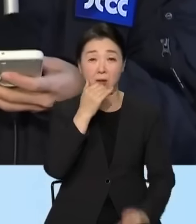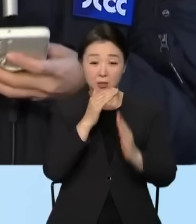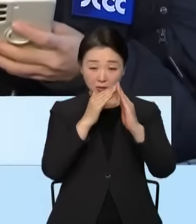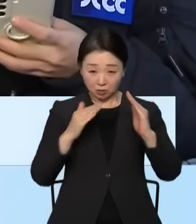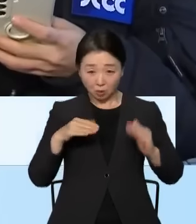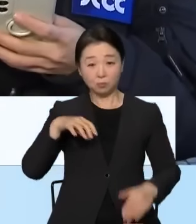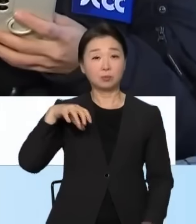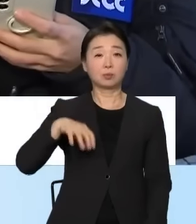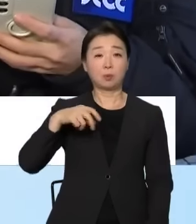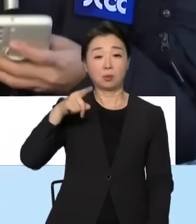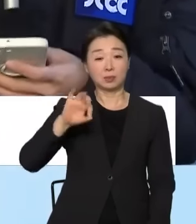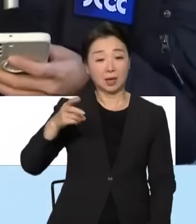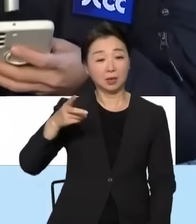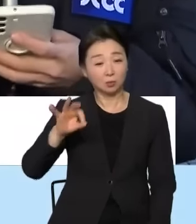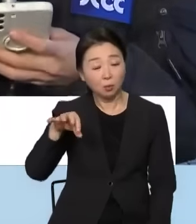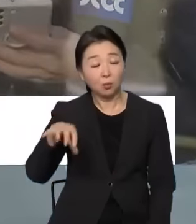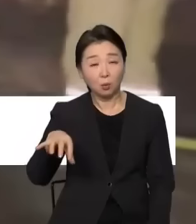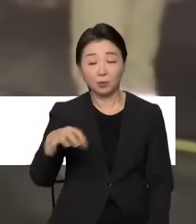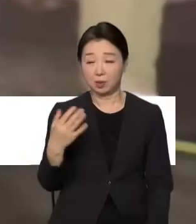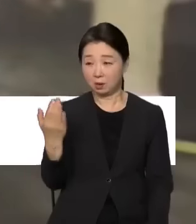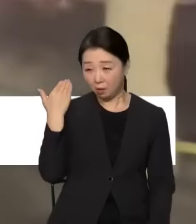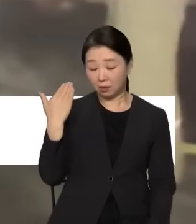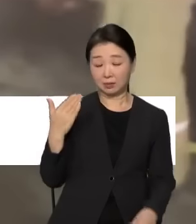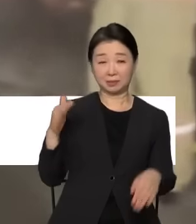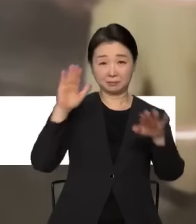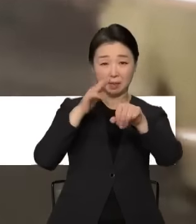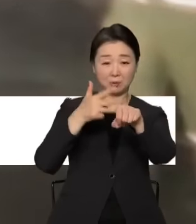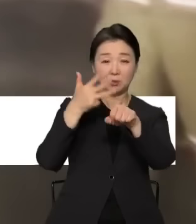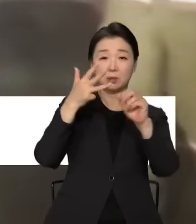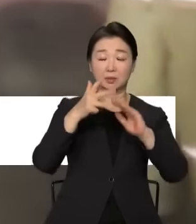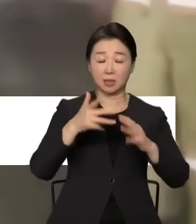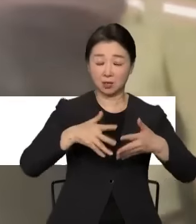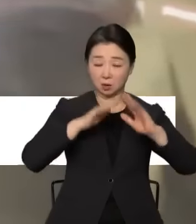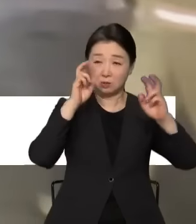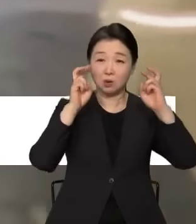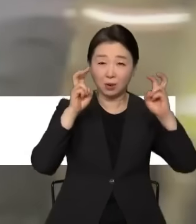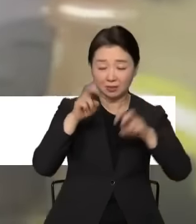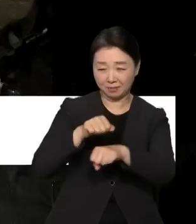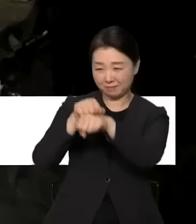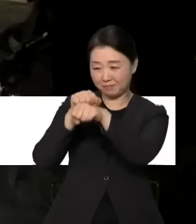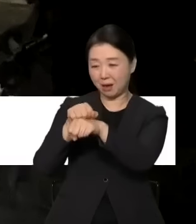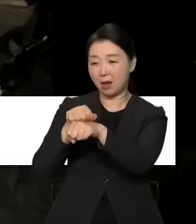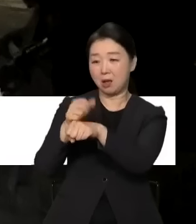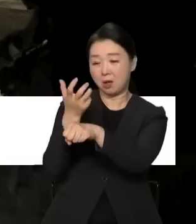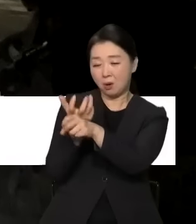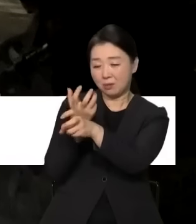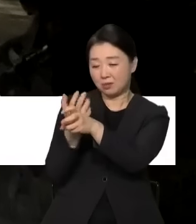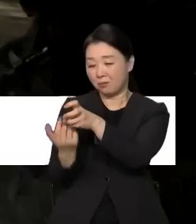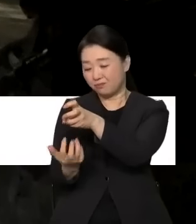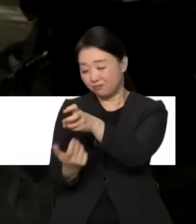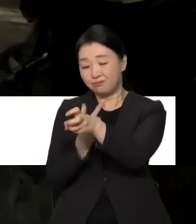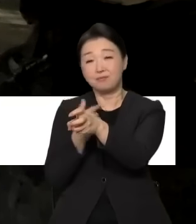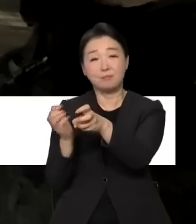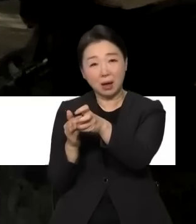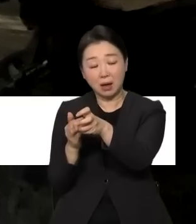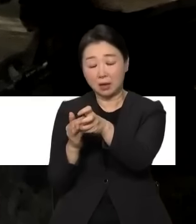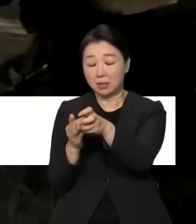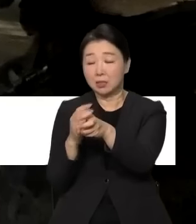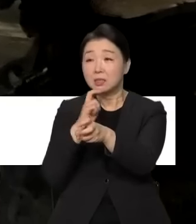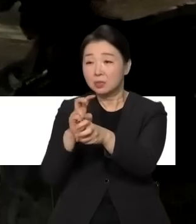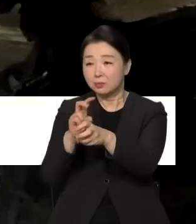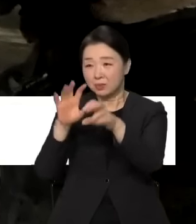전주시 장동에서는 어제 저녁 8시쯤 한 건설업체 차고지에 주차된 화물차에서 불이 났는데요. 불은 20분 만에